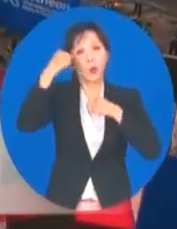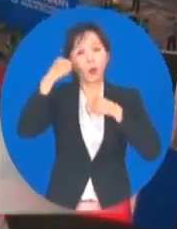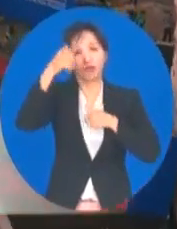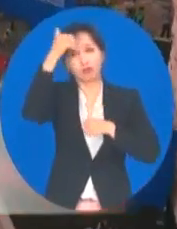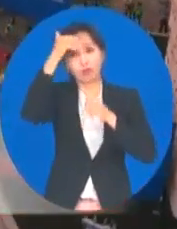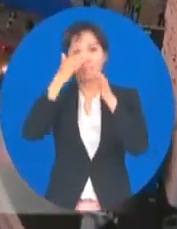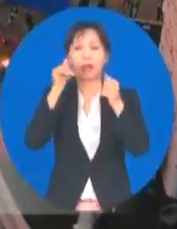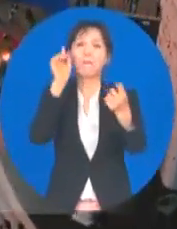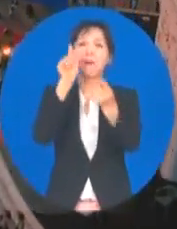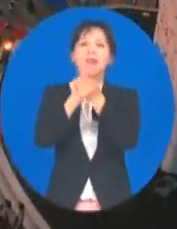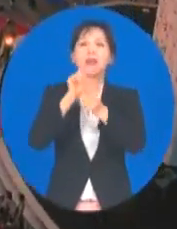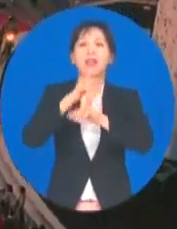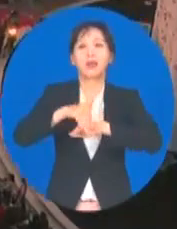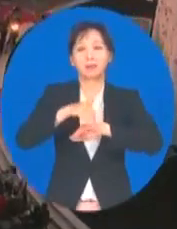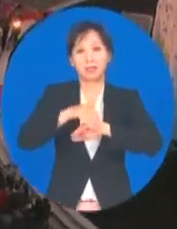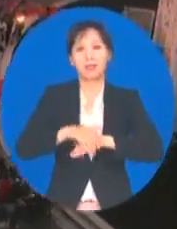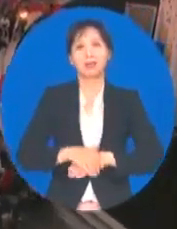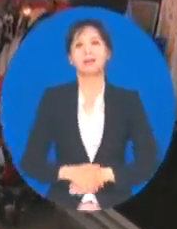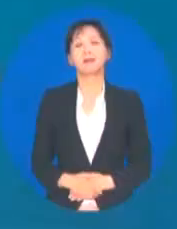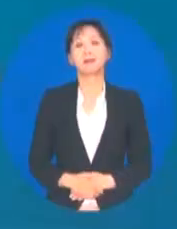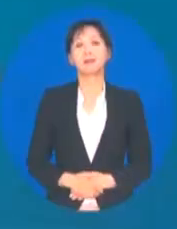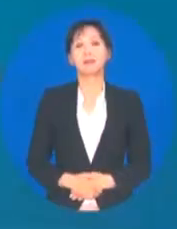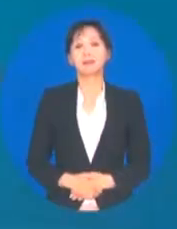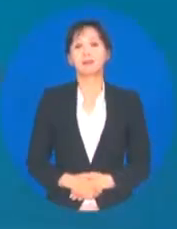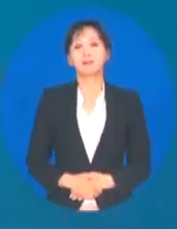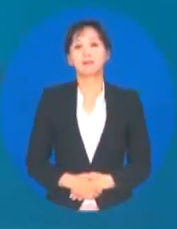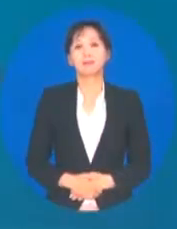음악공연으로 관객들과 만날 예정입니다.